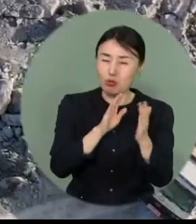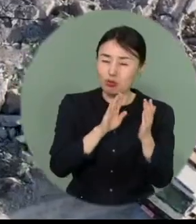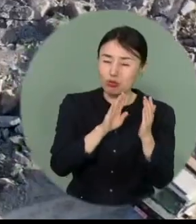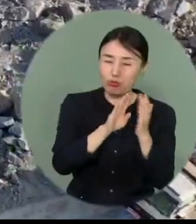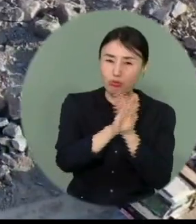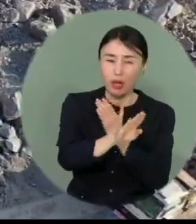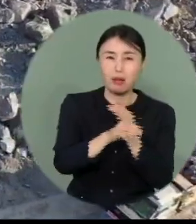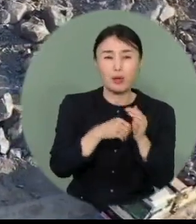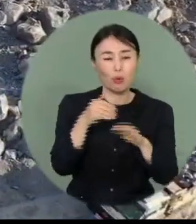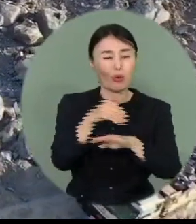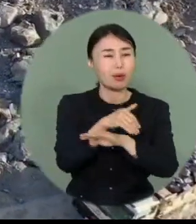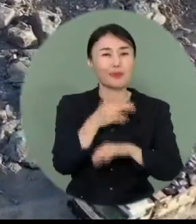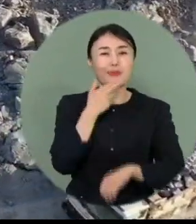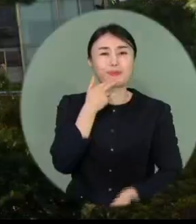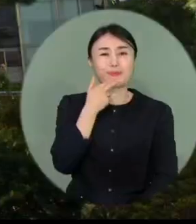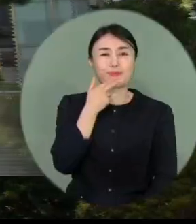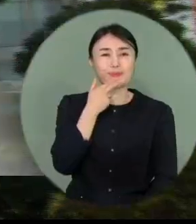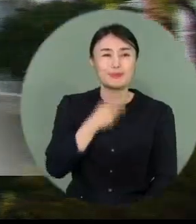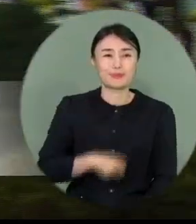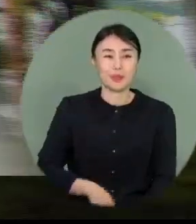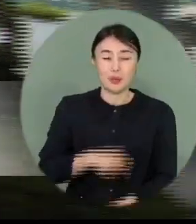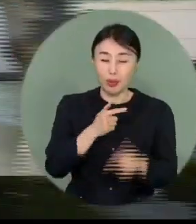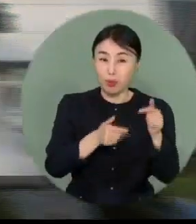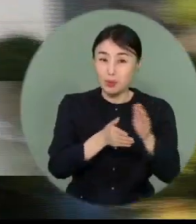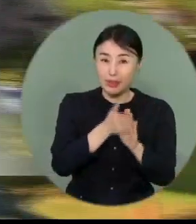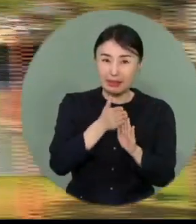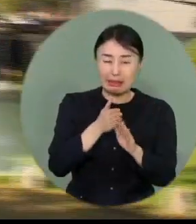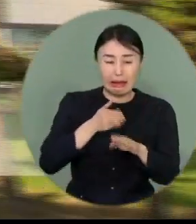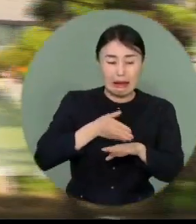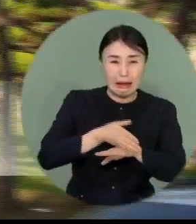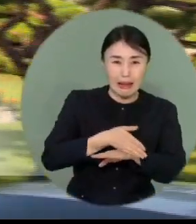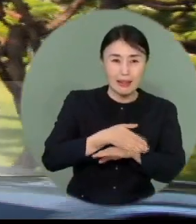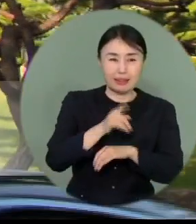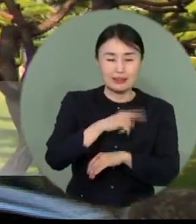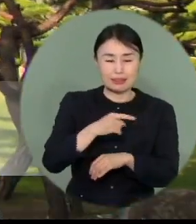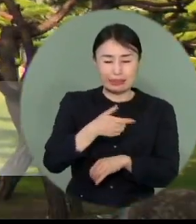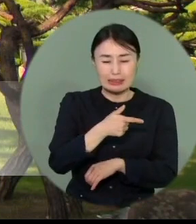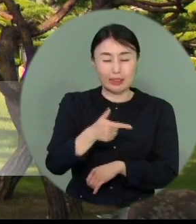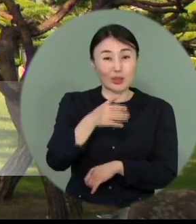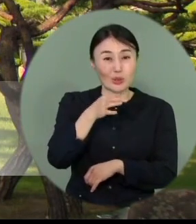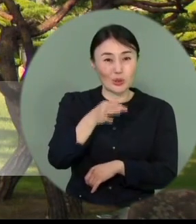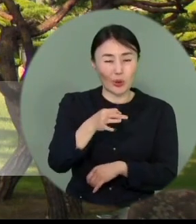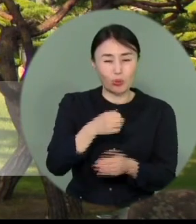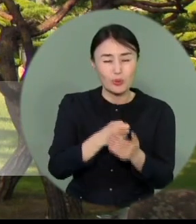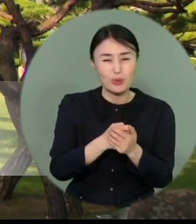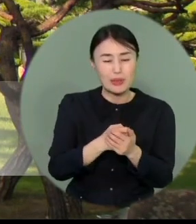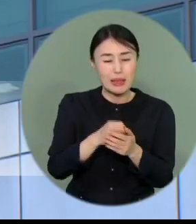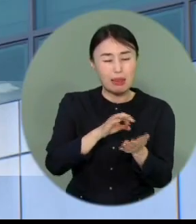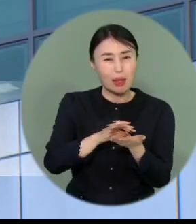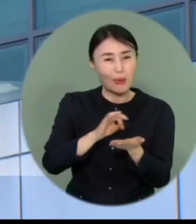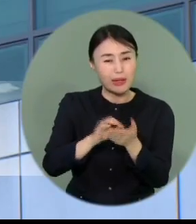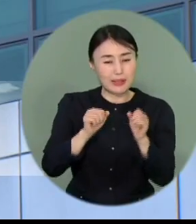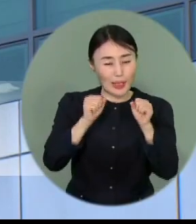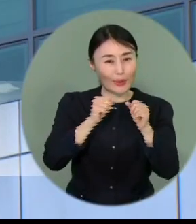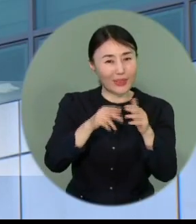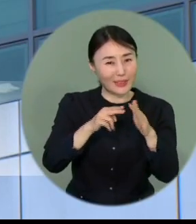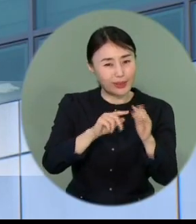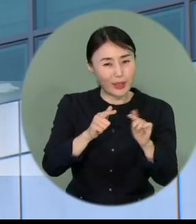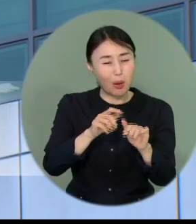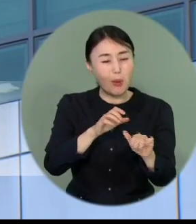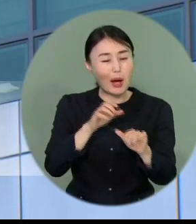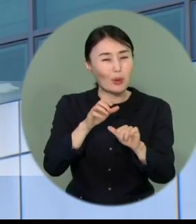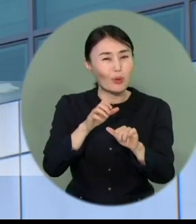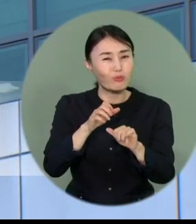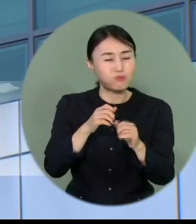생각은 빠져 있었습니다 목포시는 뒤늦게 거액이 투입되는 체육 시설들의 활용방안을 찾겠다며 지난